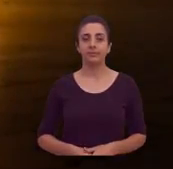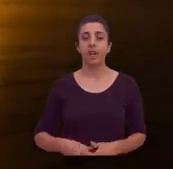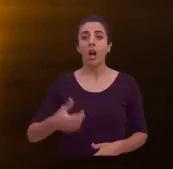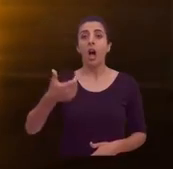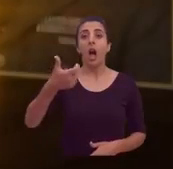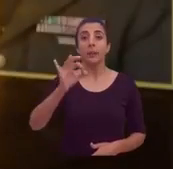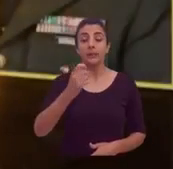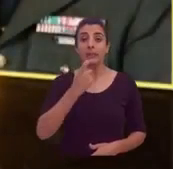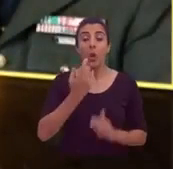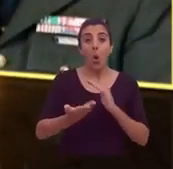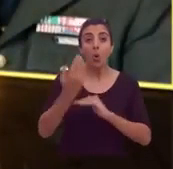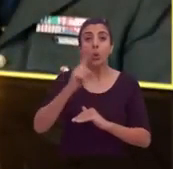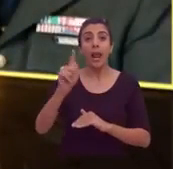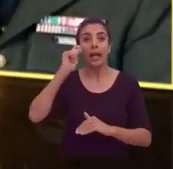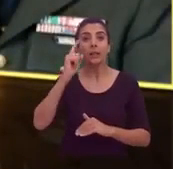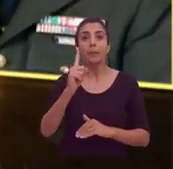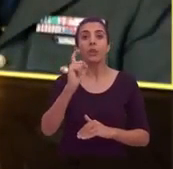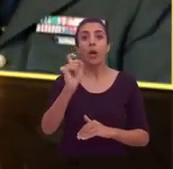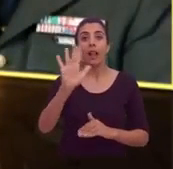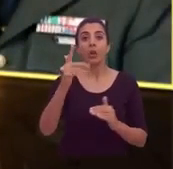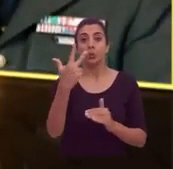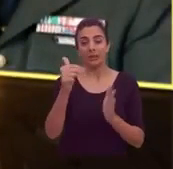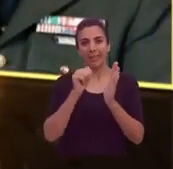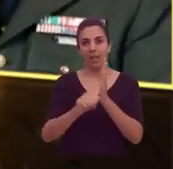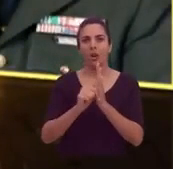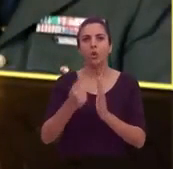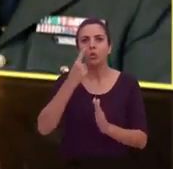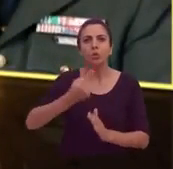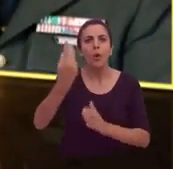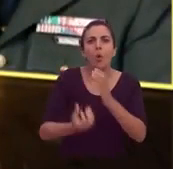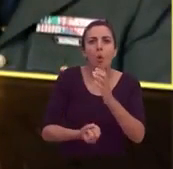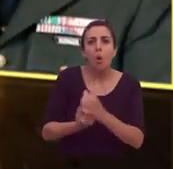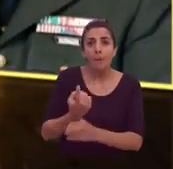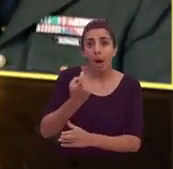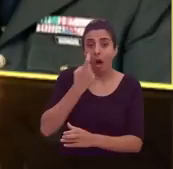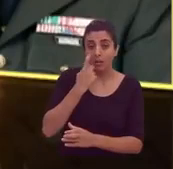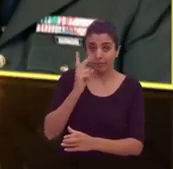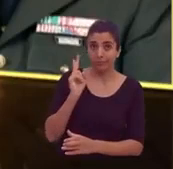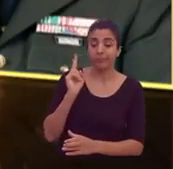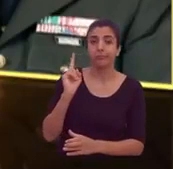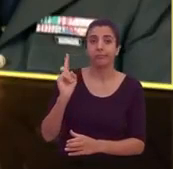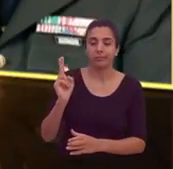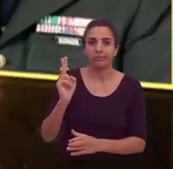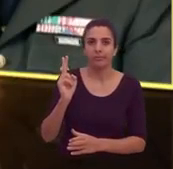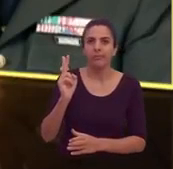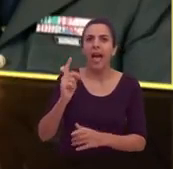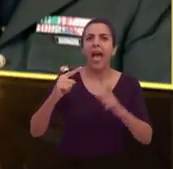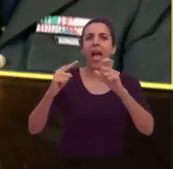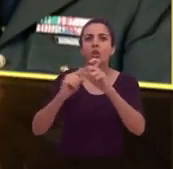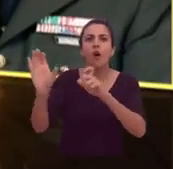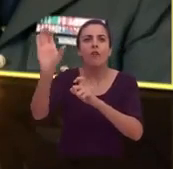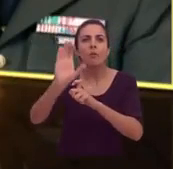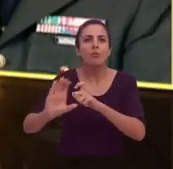...60 yıl önce 10 Kasım 1953 günü... Cumhuriyetimizin kurucusu Ulu Önder Mustafa Kemal Atatürk'ün